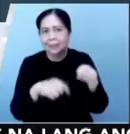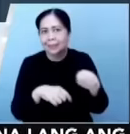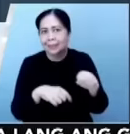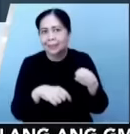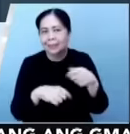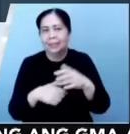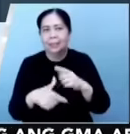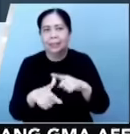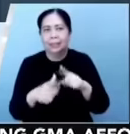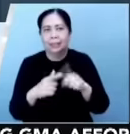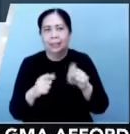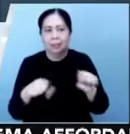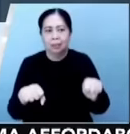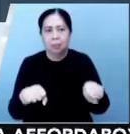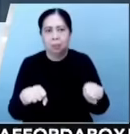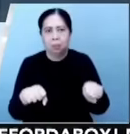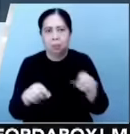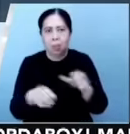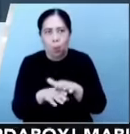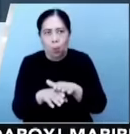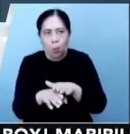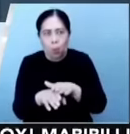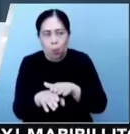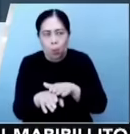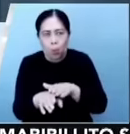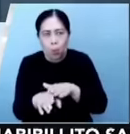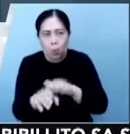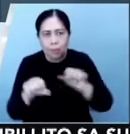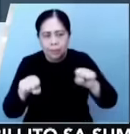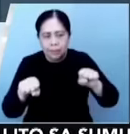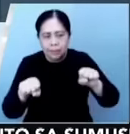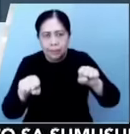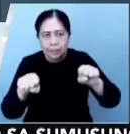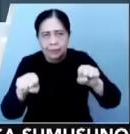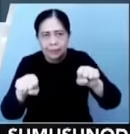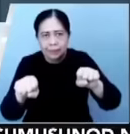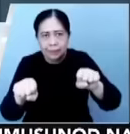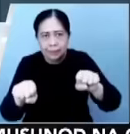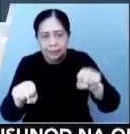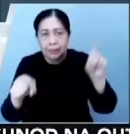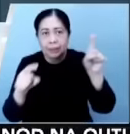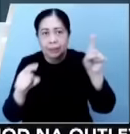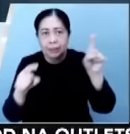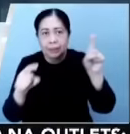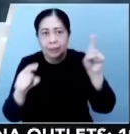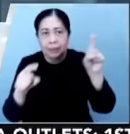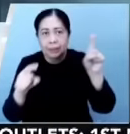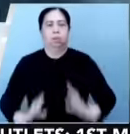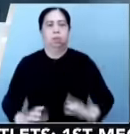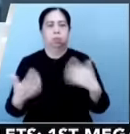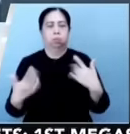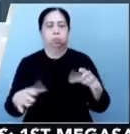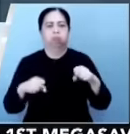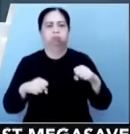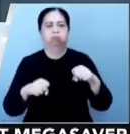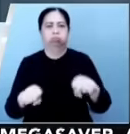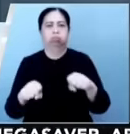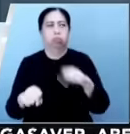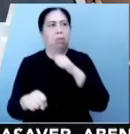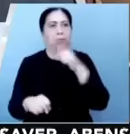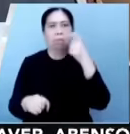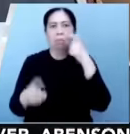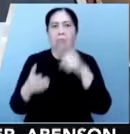Nang mapihit ang manibela, dahan-dahan niya munang itinulak ang motorsiklo palayo hanggang ligtas ng tangayin nang hindi napapansin ng